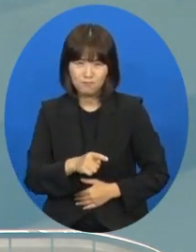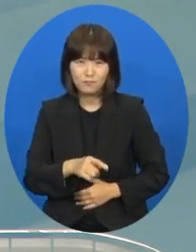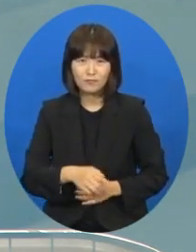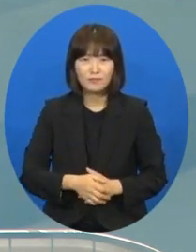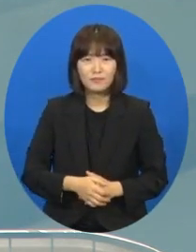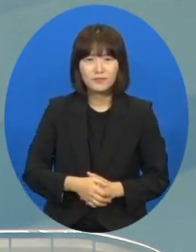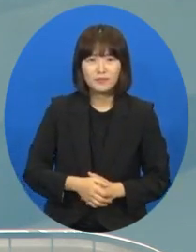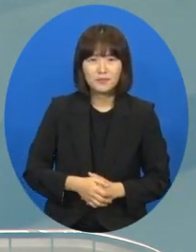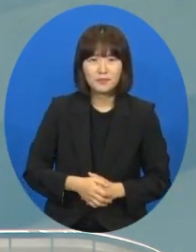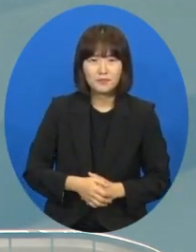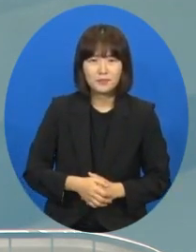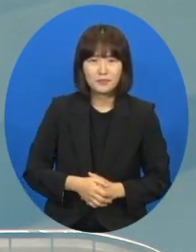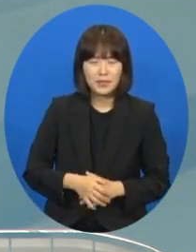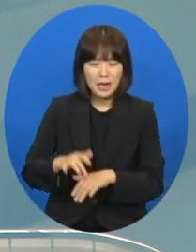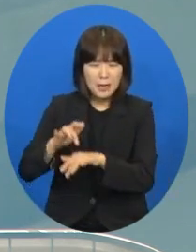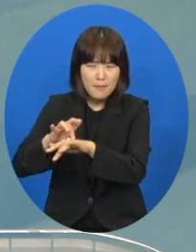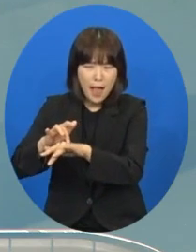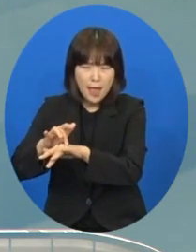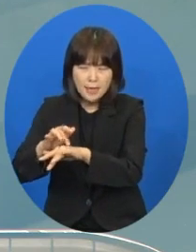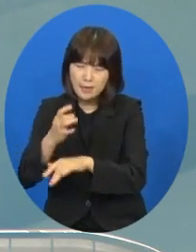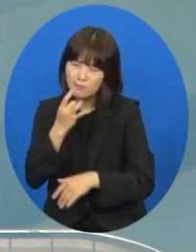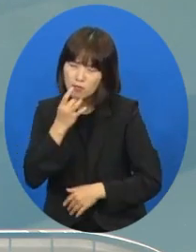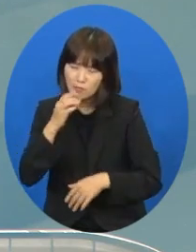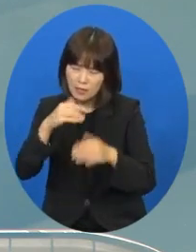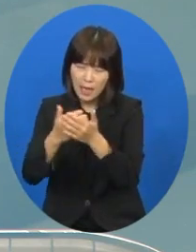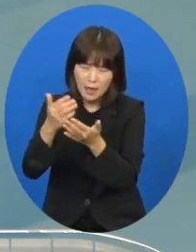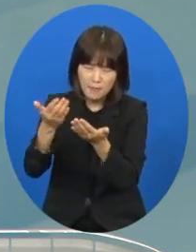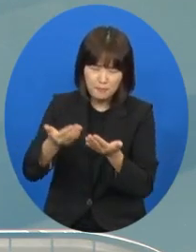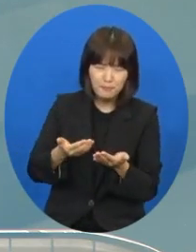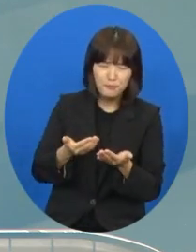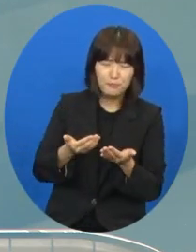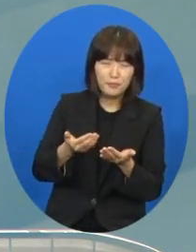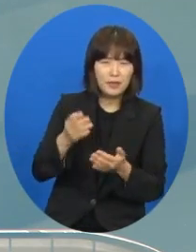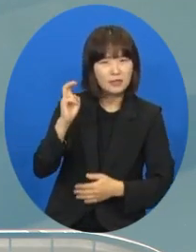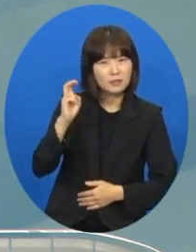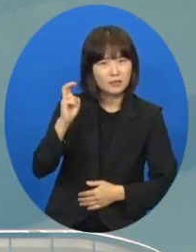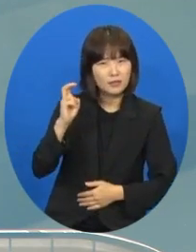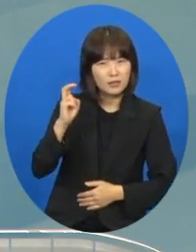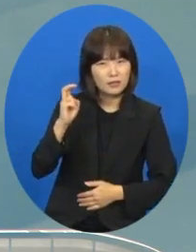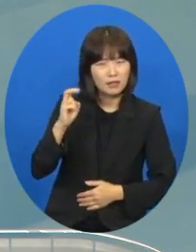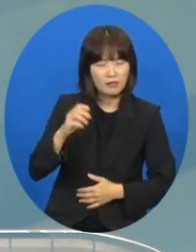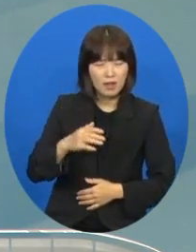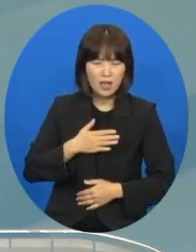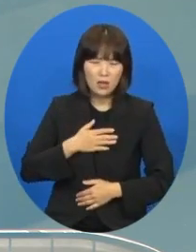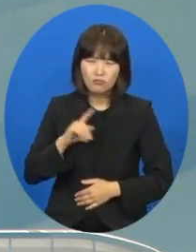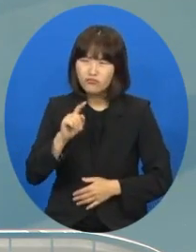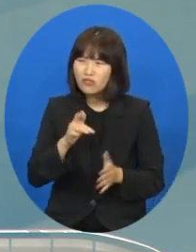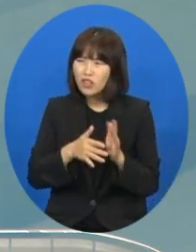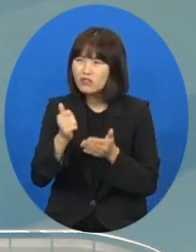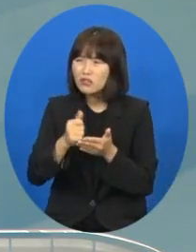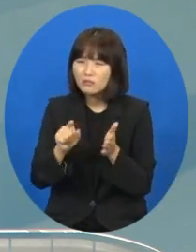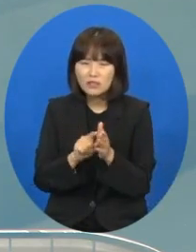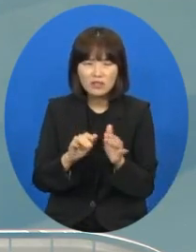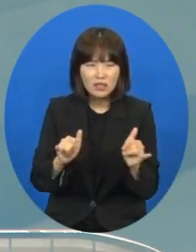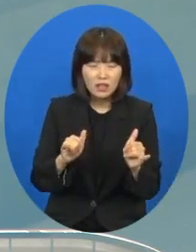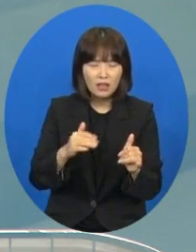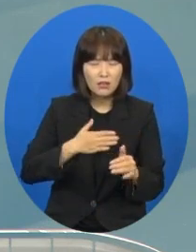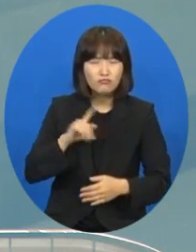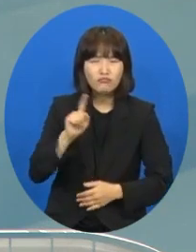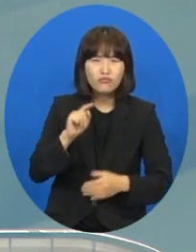조롱을 다 받아보셨을 거예요. 야, 내가 무슨 예수 믿는 사람이야? 아니, 내가 무슨 성도야?